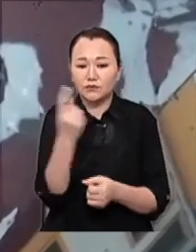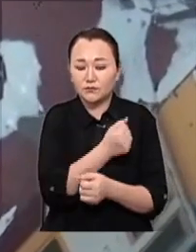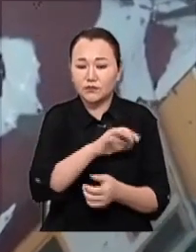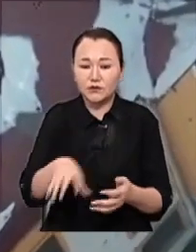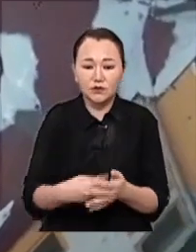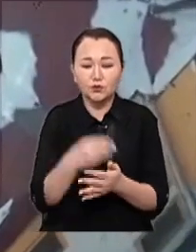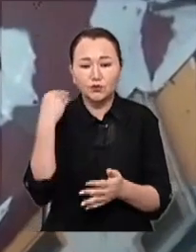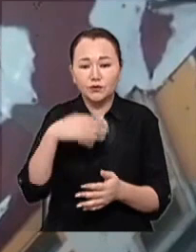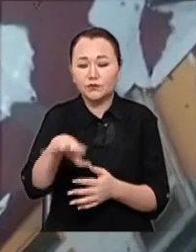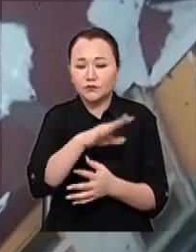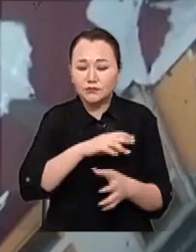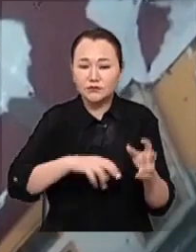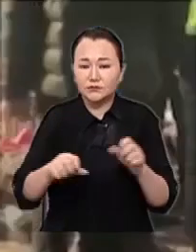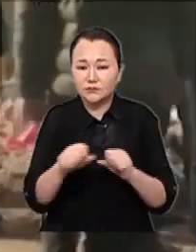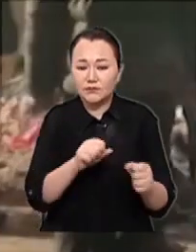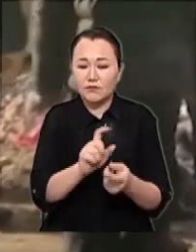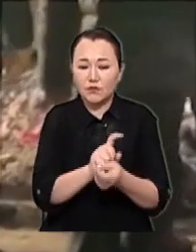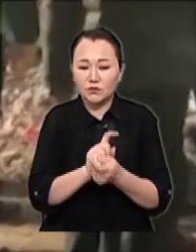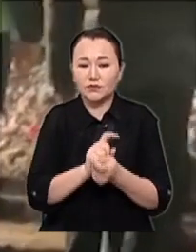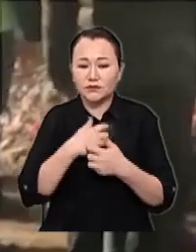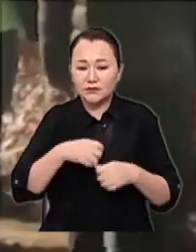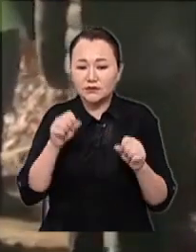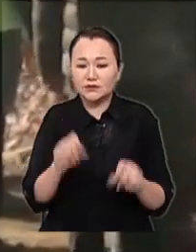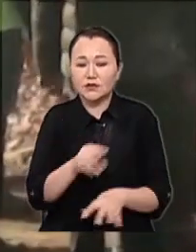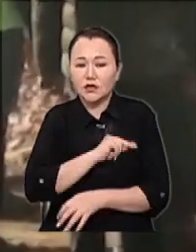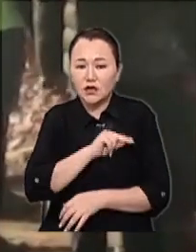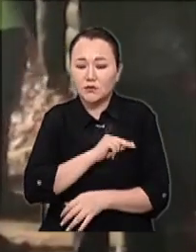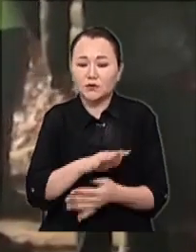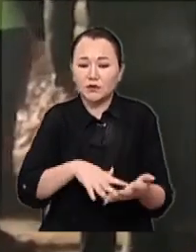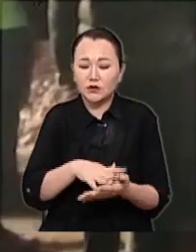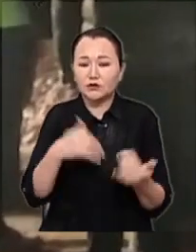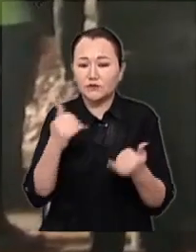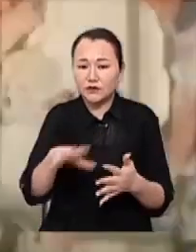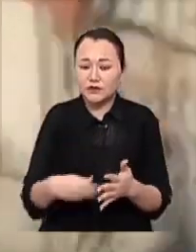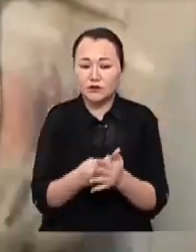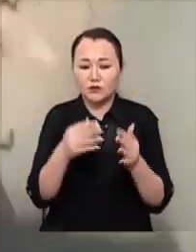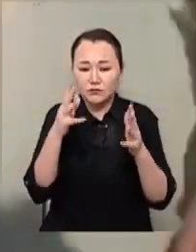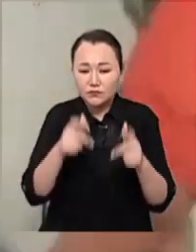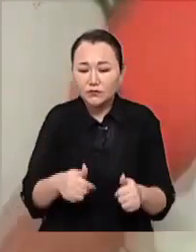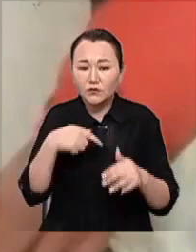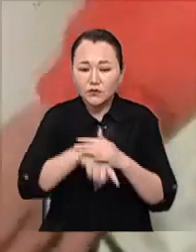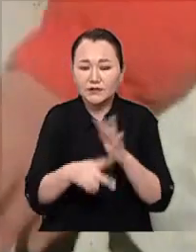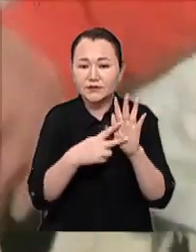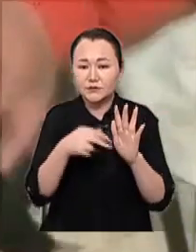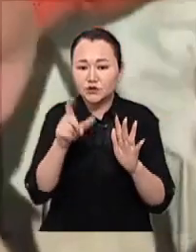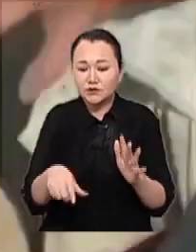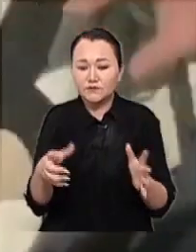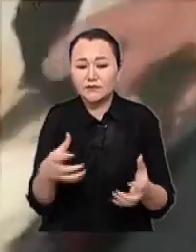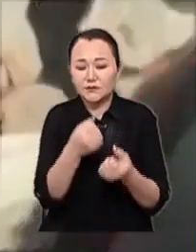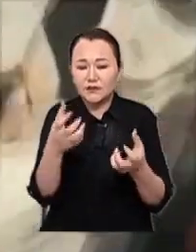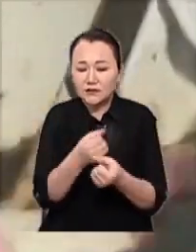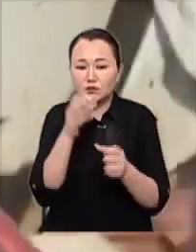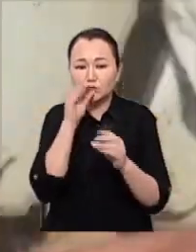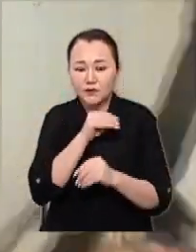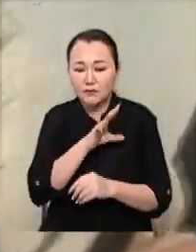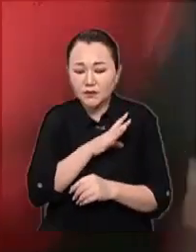бері Түркиядағы зілзала салдарымен күресуге атсалысып жатыр. Олар бүгінге дейін үйінділер астында қалған 7 адамды ажалдан арашалап